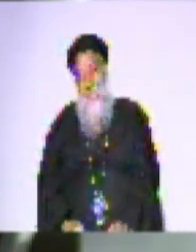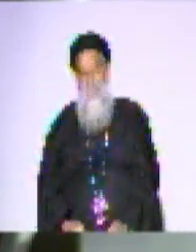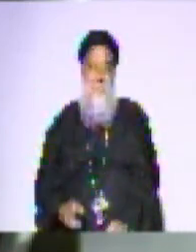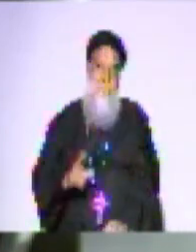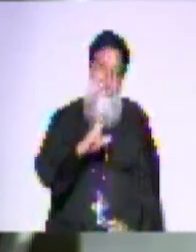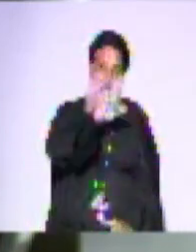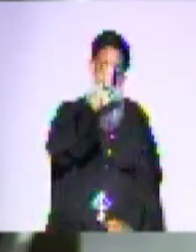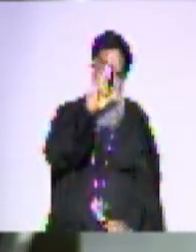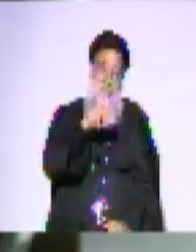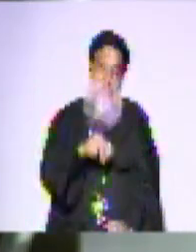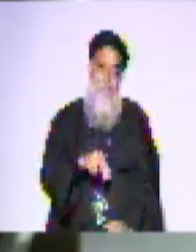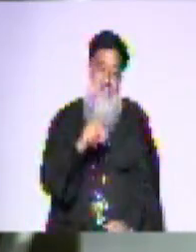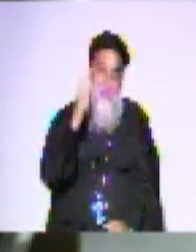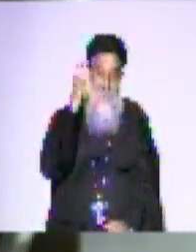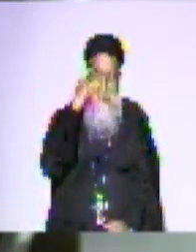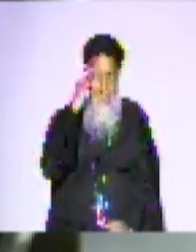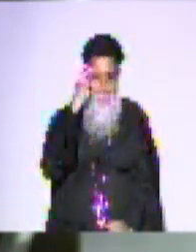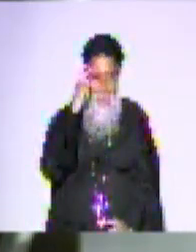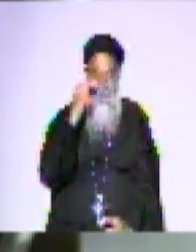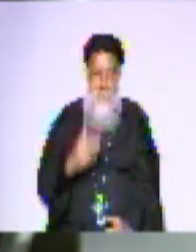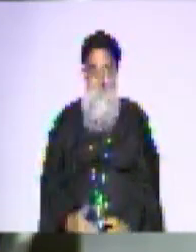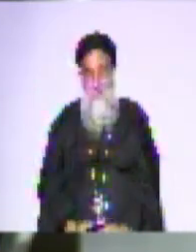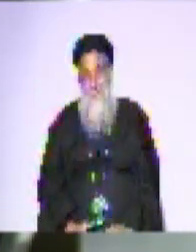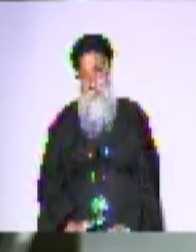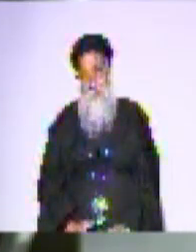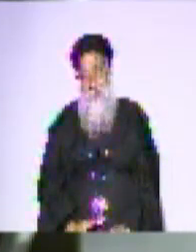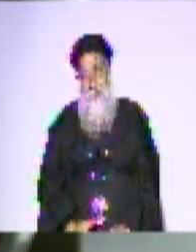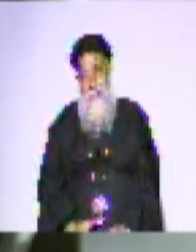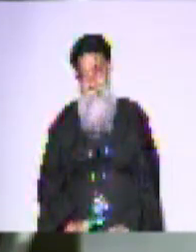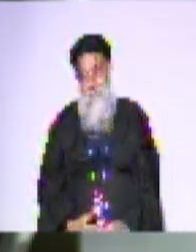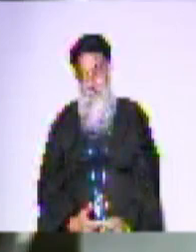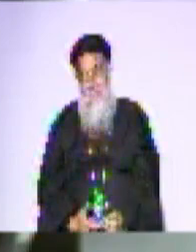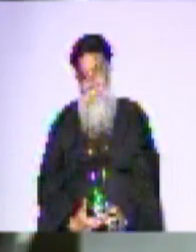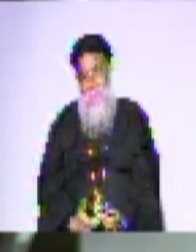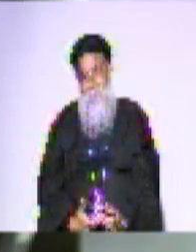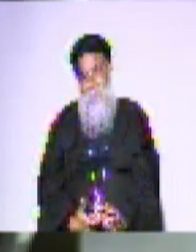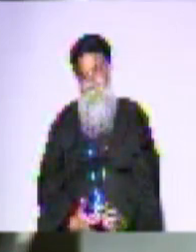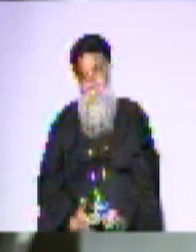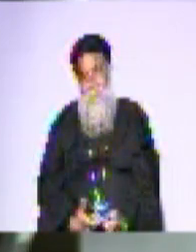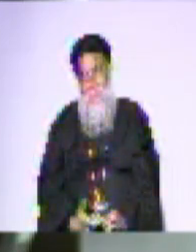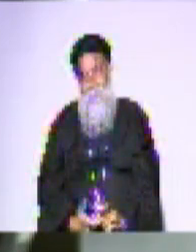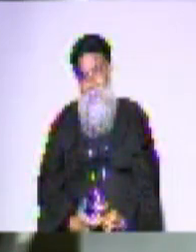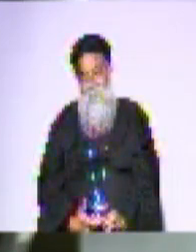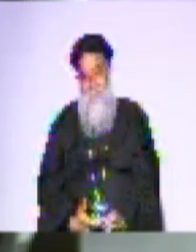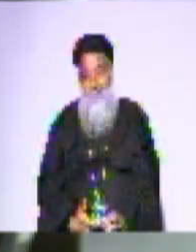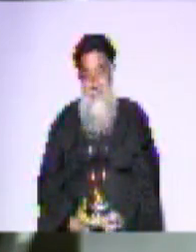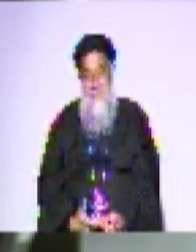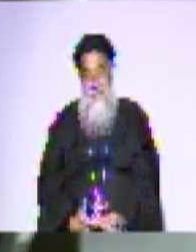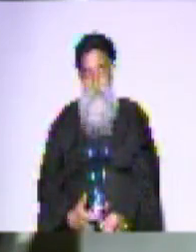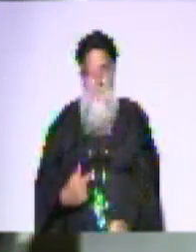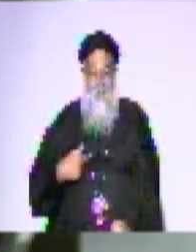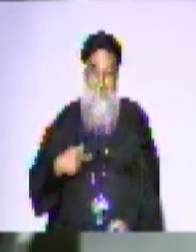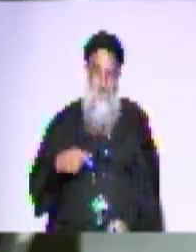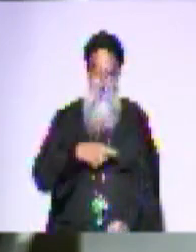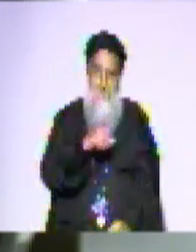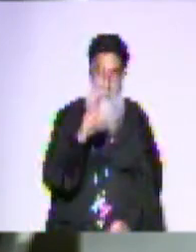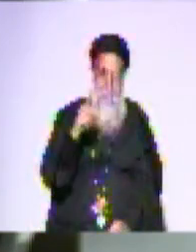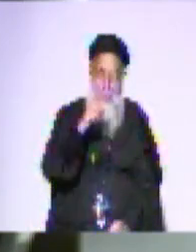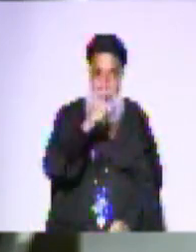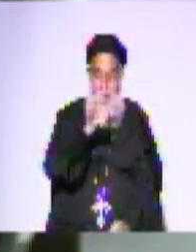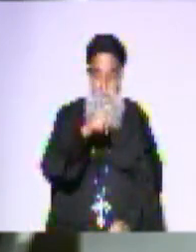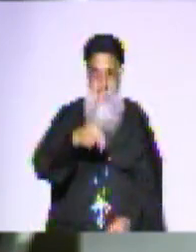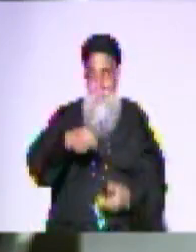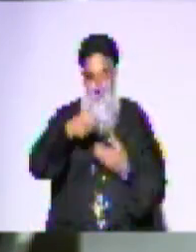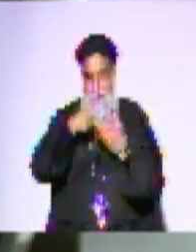ممكن يا سيدنا أنا كنت عايز أعرف يعني قلت نيتك بتقول إن لو الواحد يعني